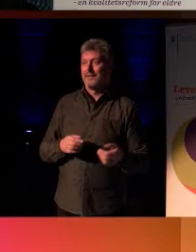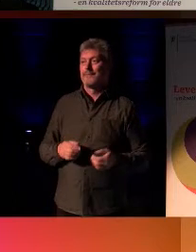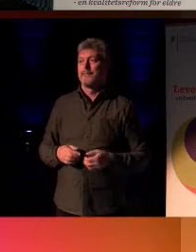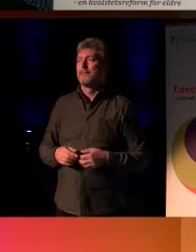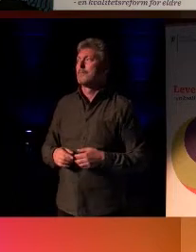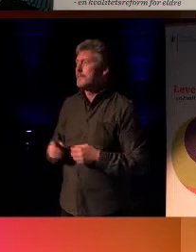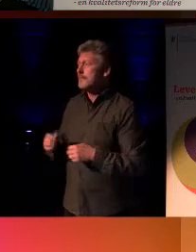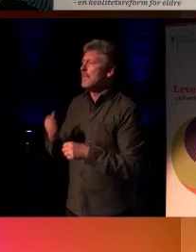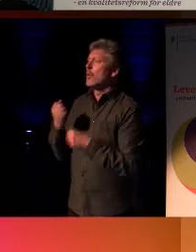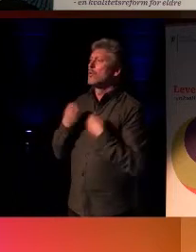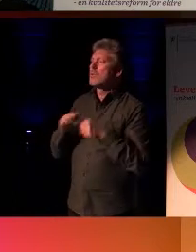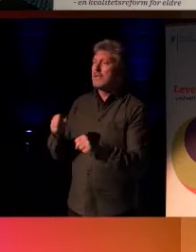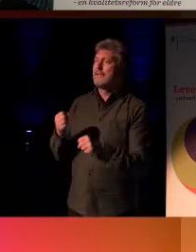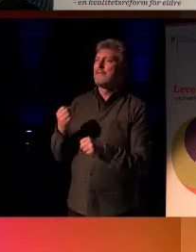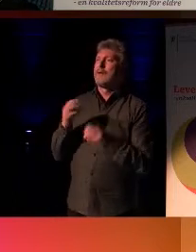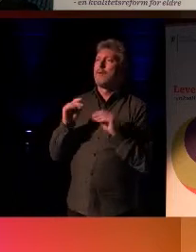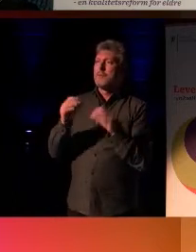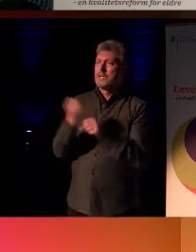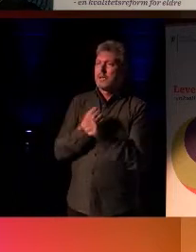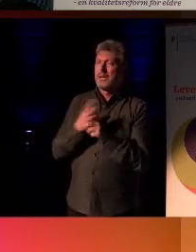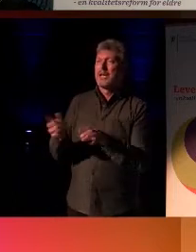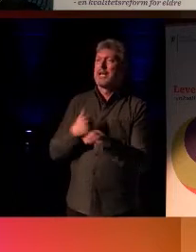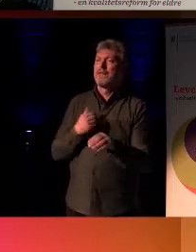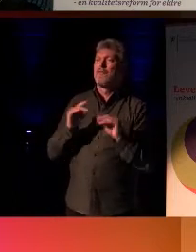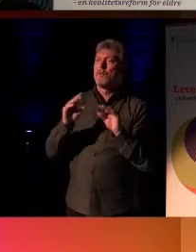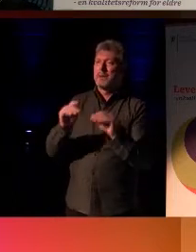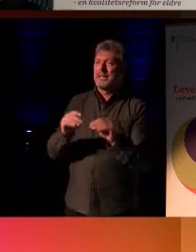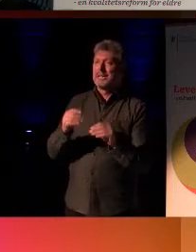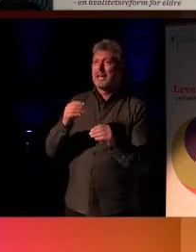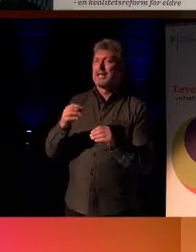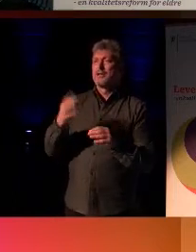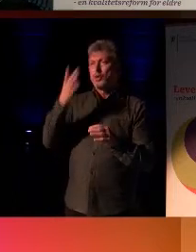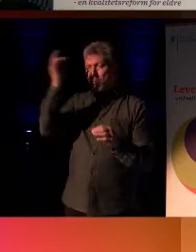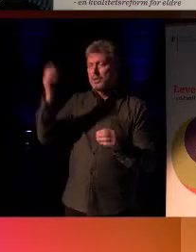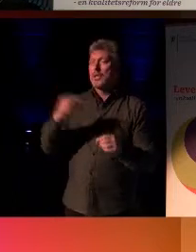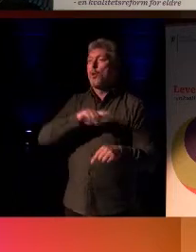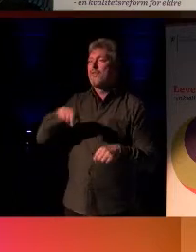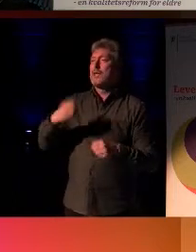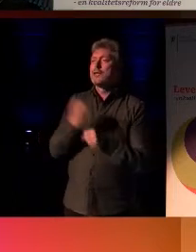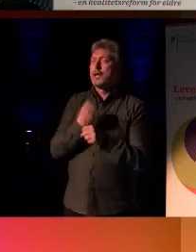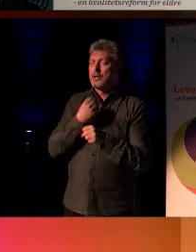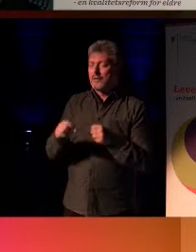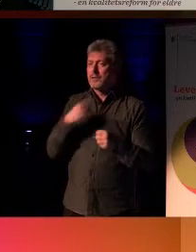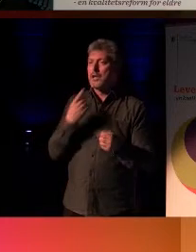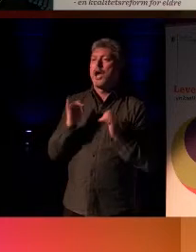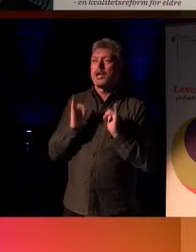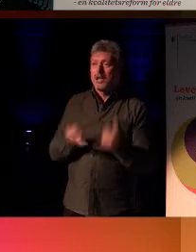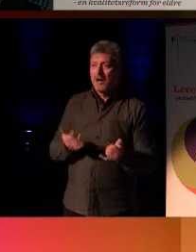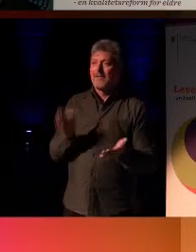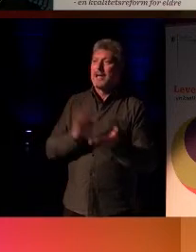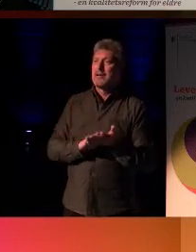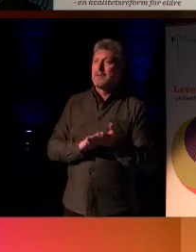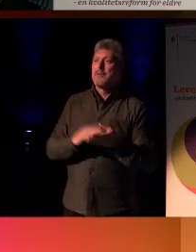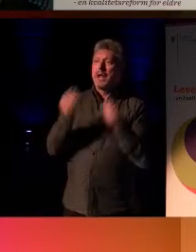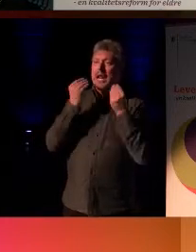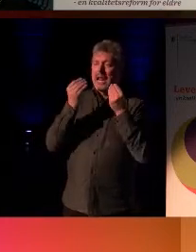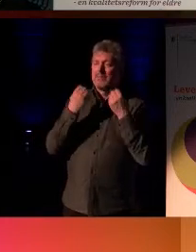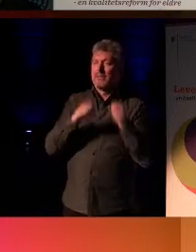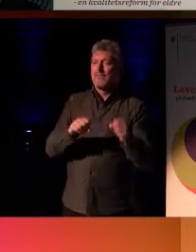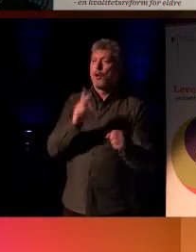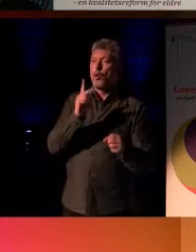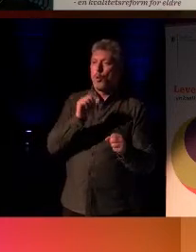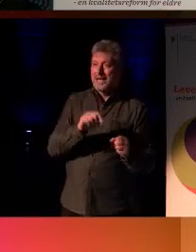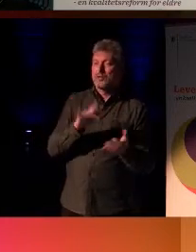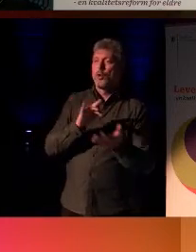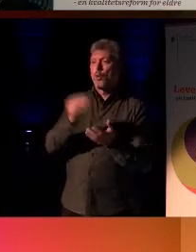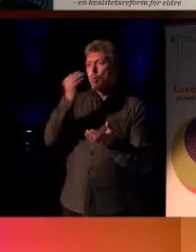forbedringsarbeid krever forbedringskompetanse. I Sandefjord kommune takker vi ja til å delta i læringsnettverket til KS og kunnskapssenteret. Vi